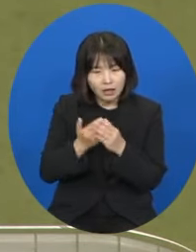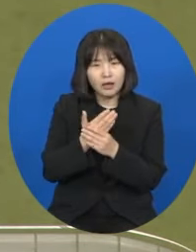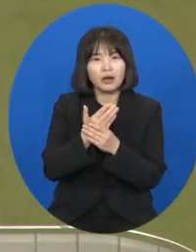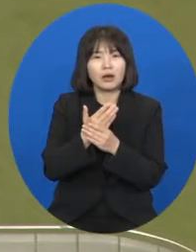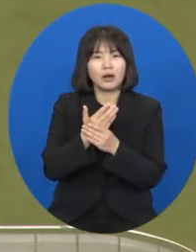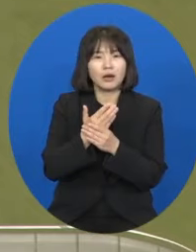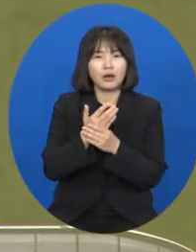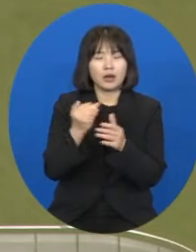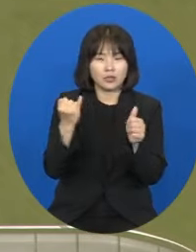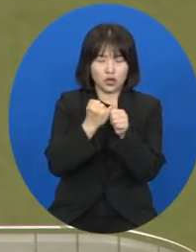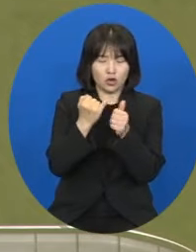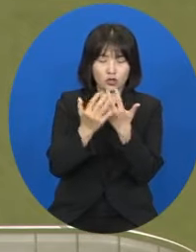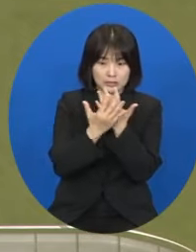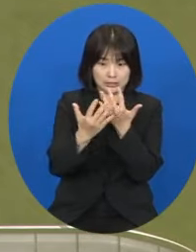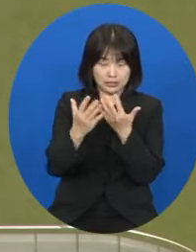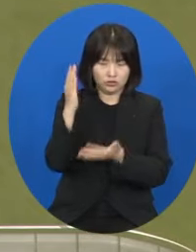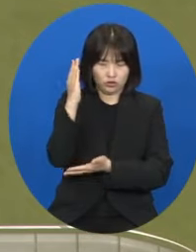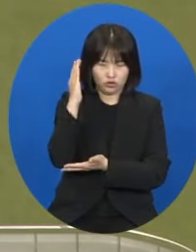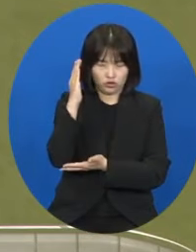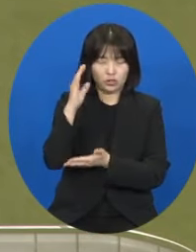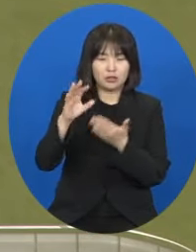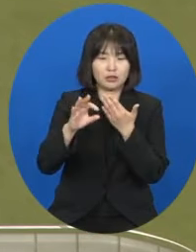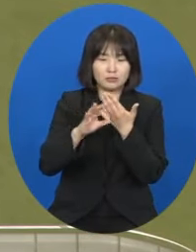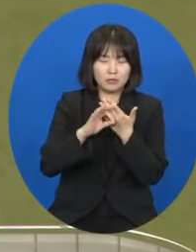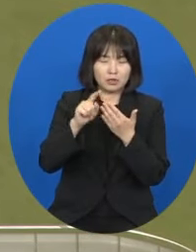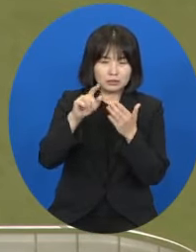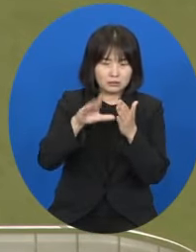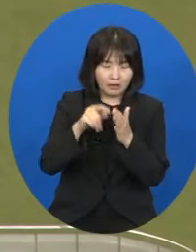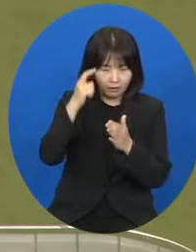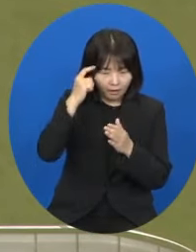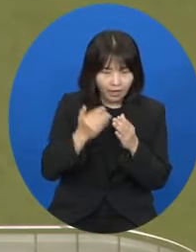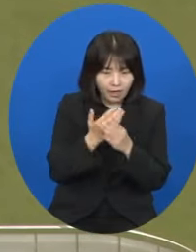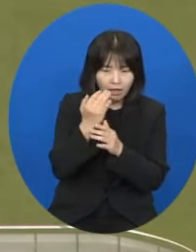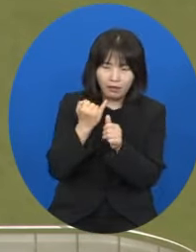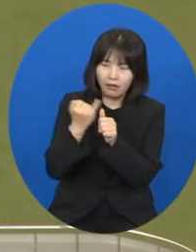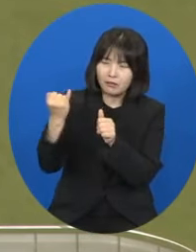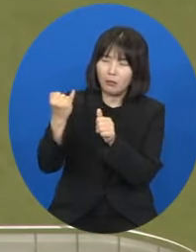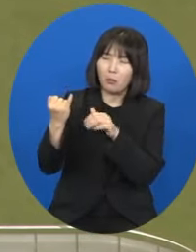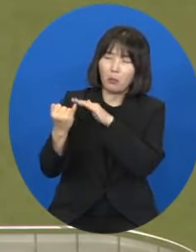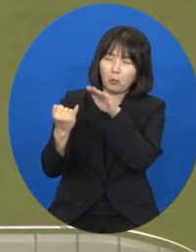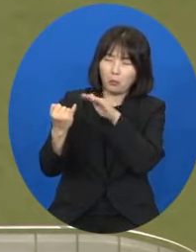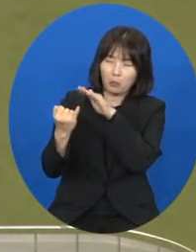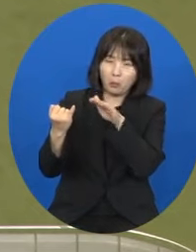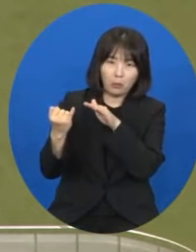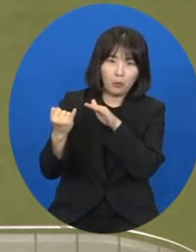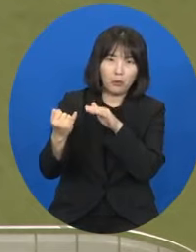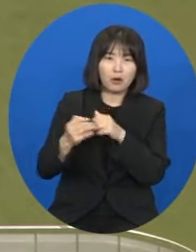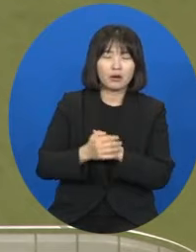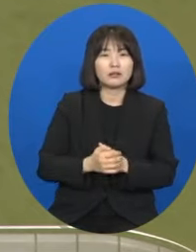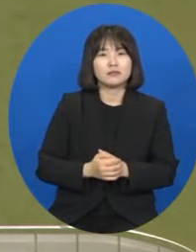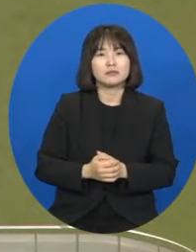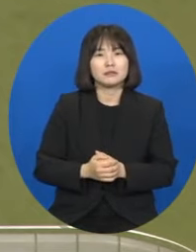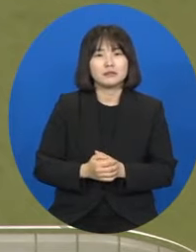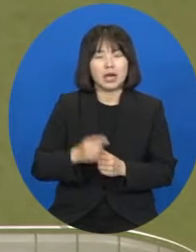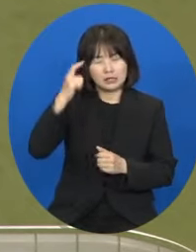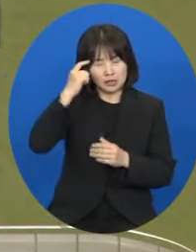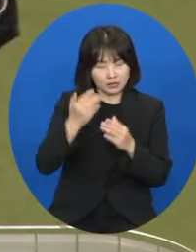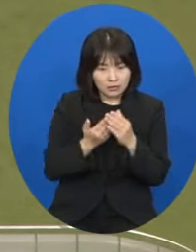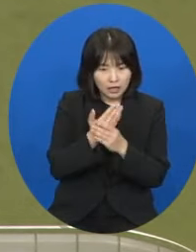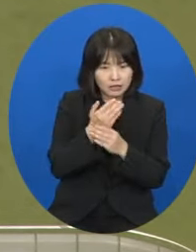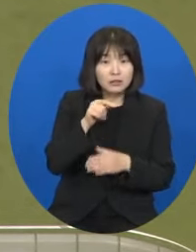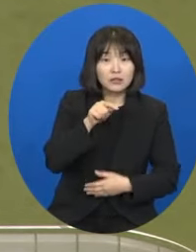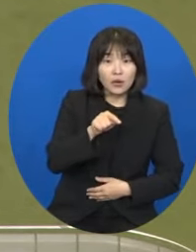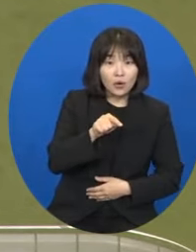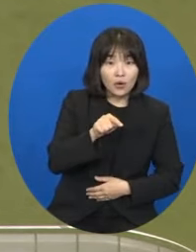하고 나면 그때가 생각이 나서 더 아내가 사랑스럽고, 그러니까 자꾸 뭔가 생각나게 하는 것들이 있을 때 우리가 그